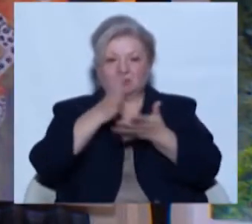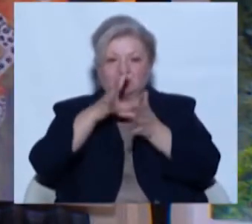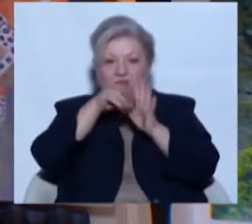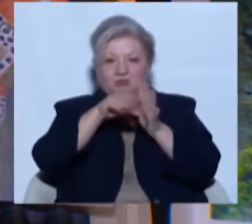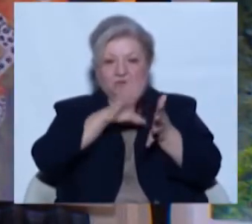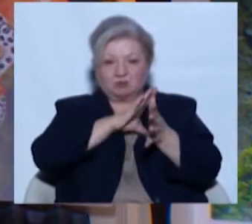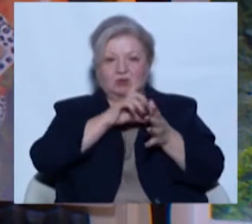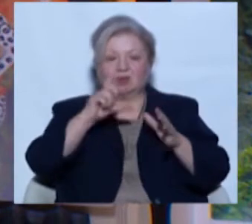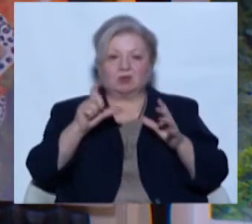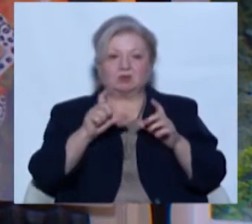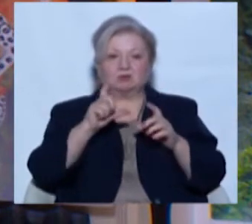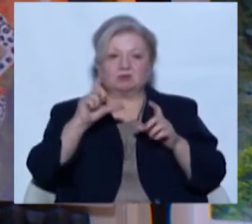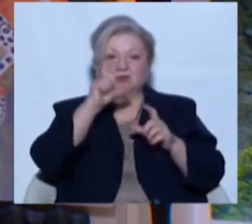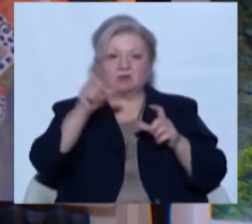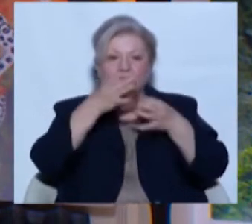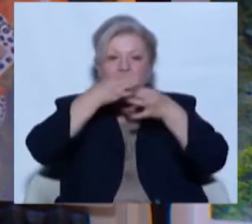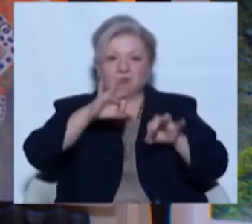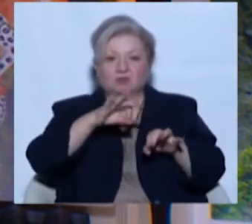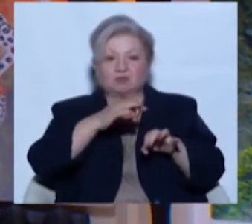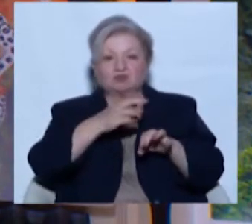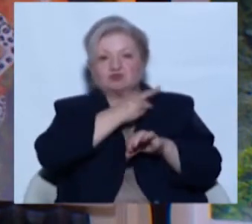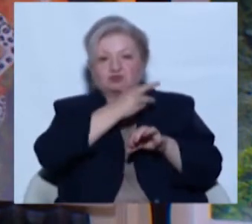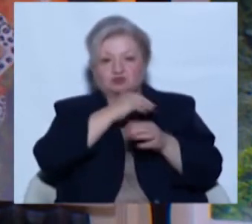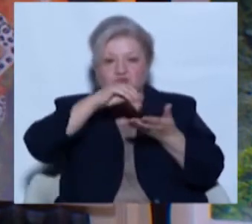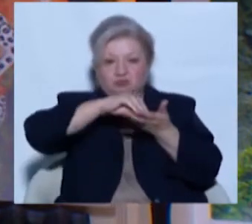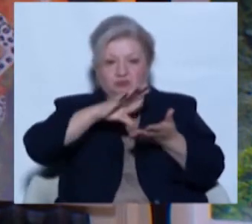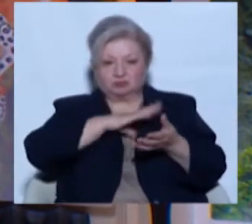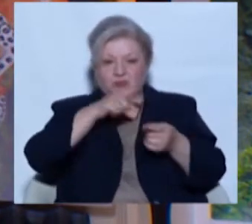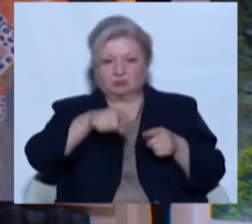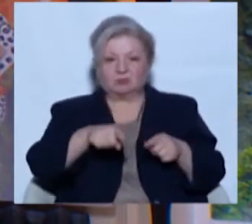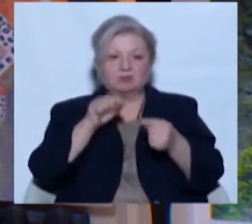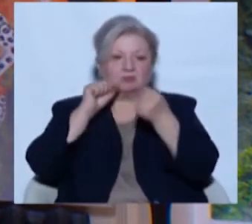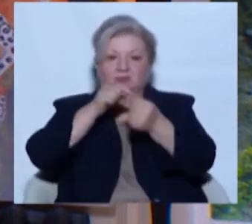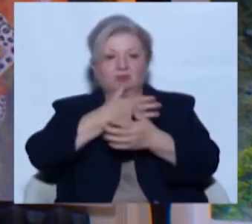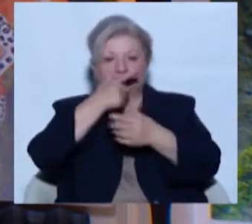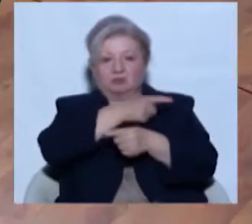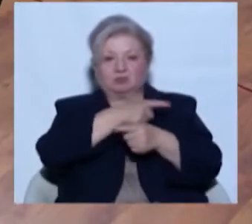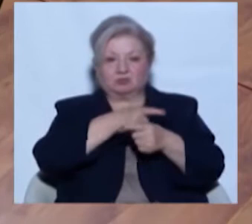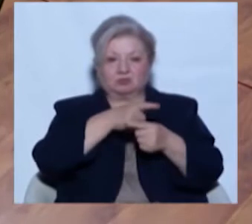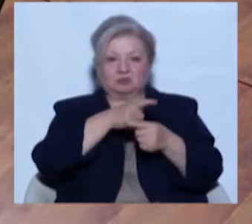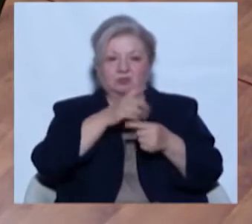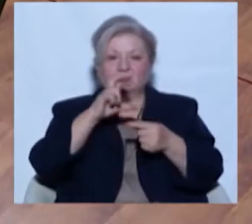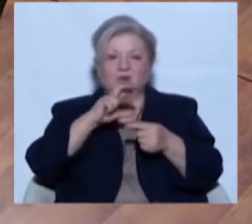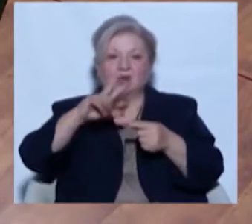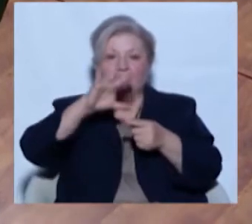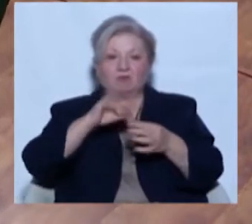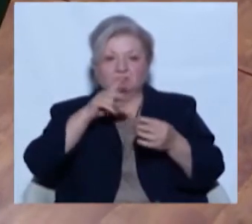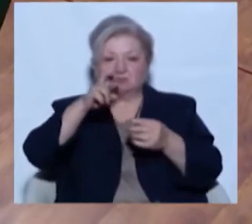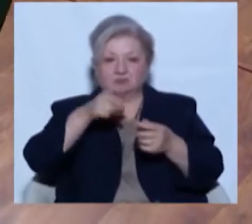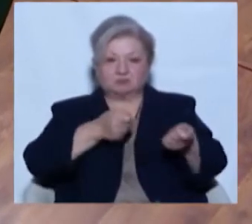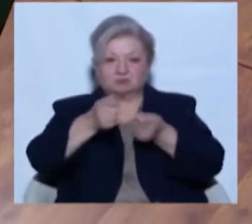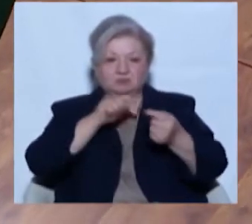blobis survili ca mohates, Havelis Helis Upleba, samiștui si n-am de gubar gauțevia, ați scris o tmus de